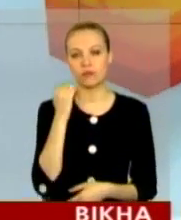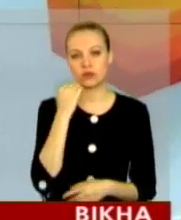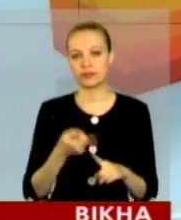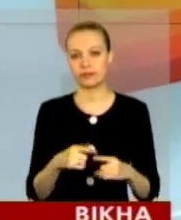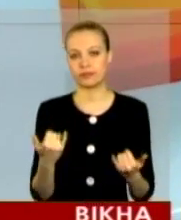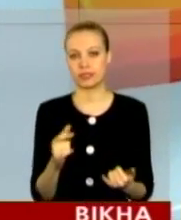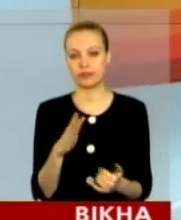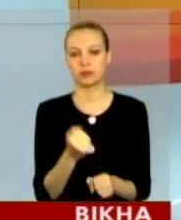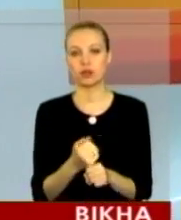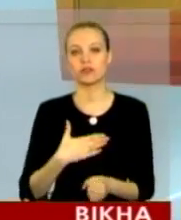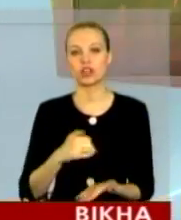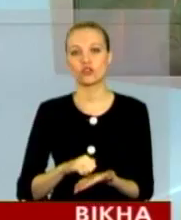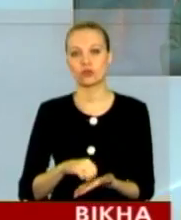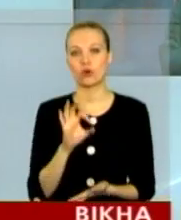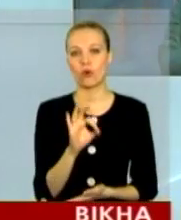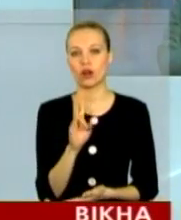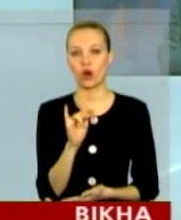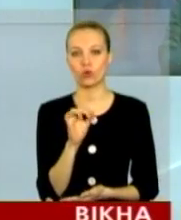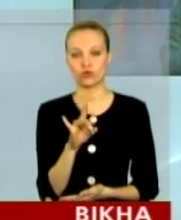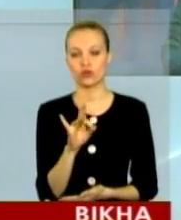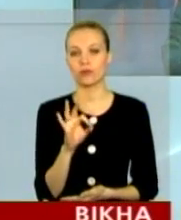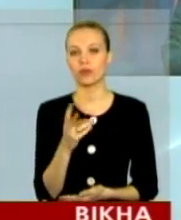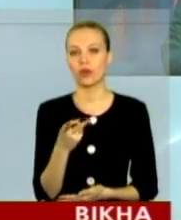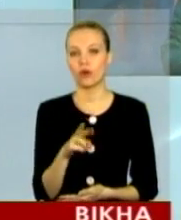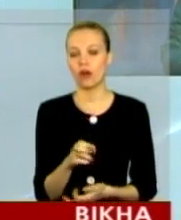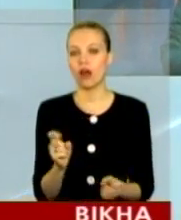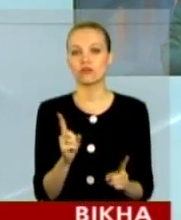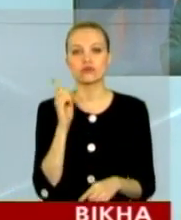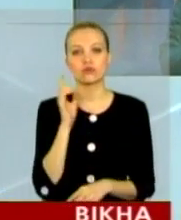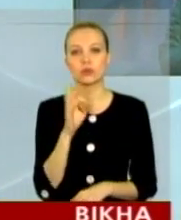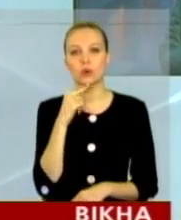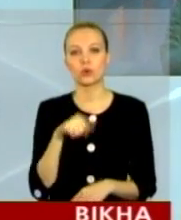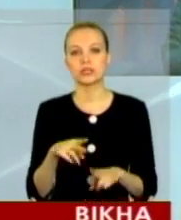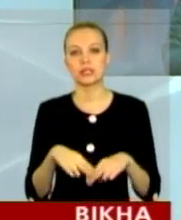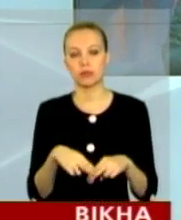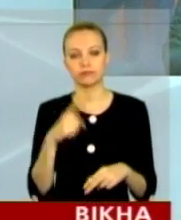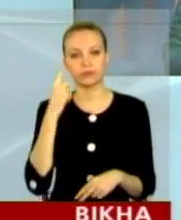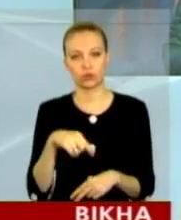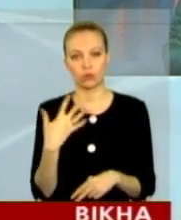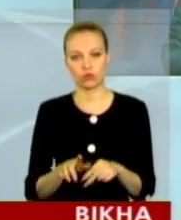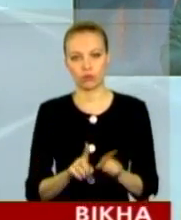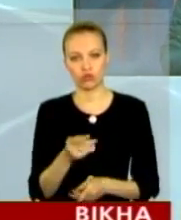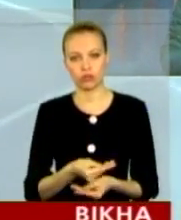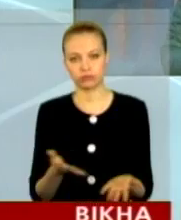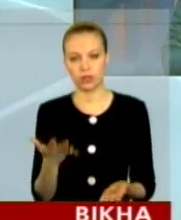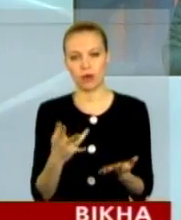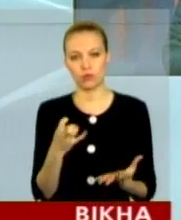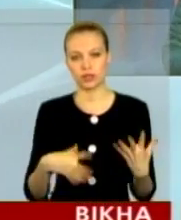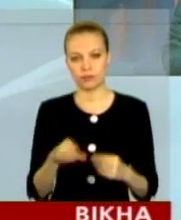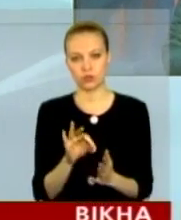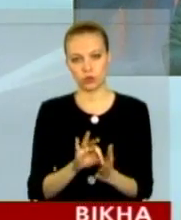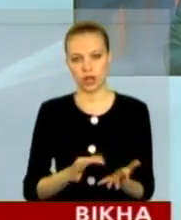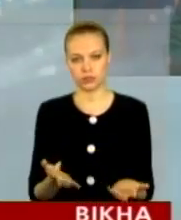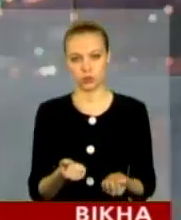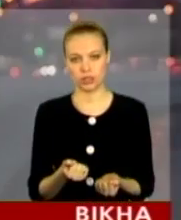у ці хвилини працює наша кореспондентка Ольга Кучер. Олю, а що чути про російські паспорти? Відомо, що їх вже видають, та, мабуть, не всі одразу